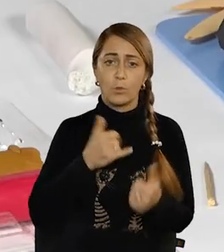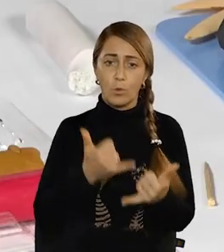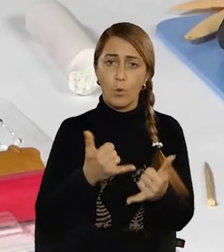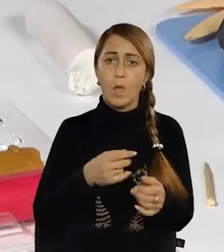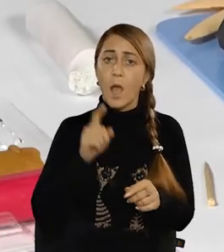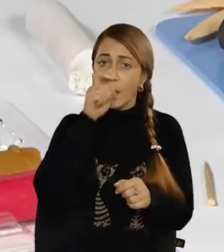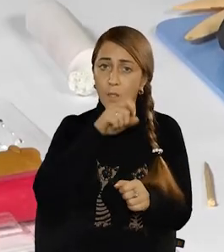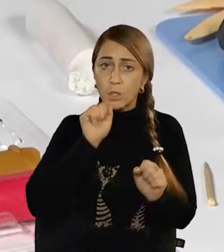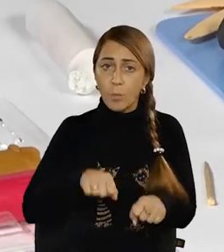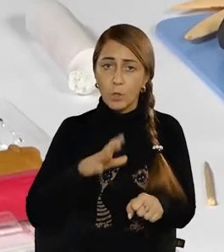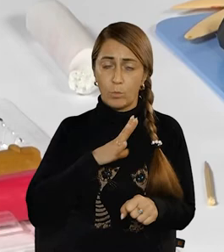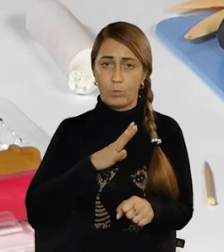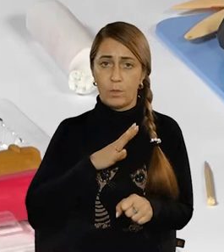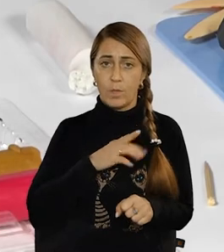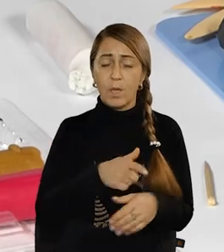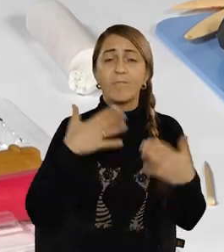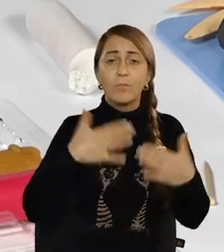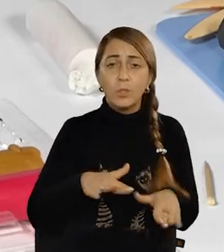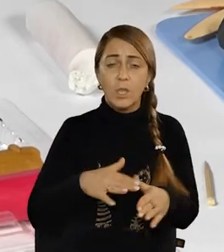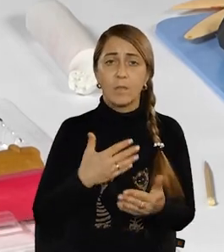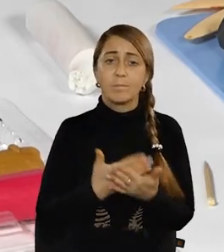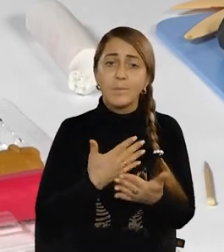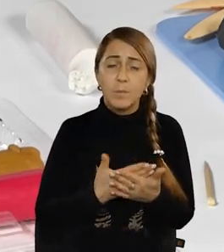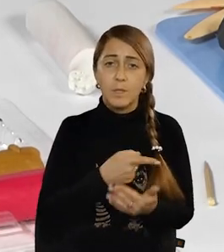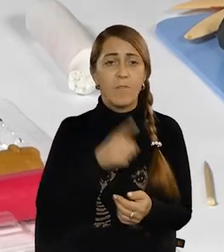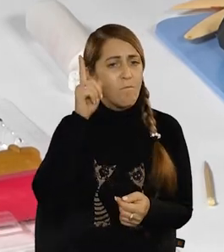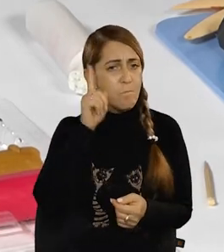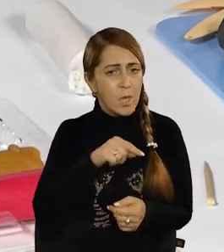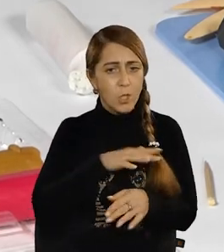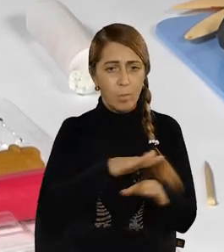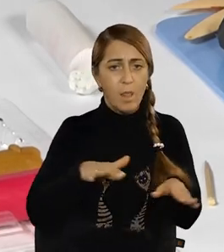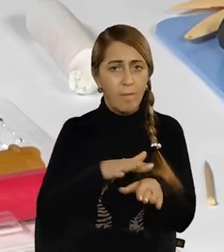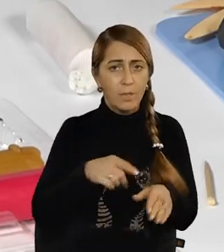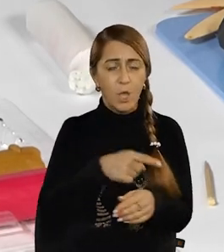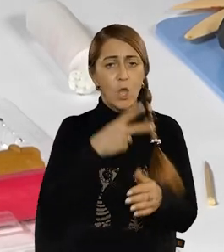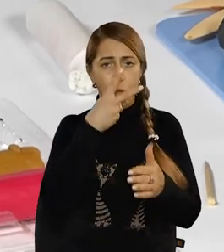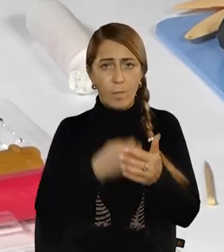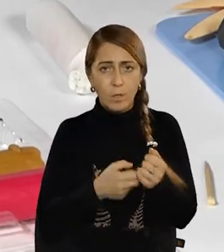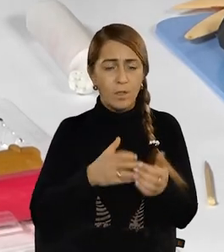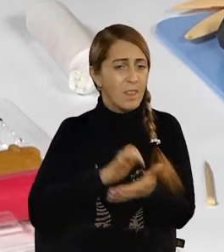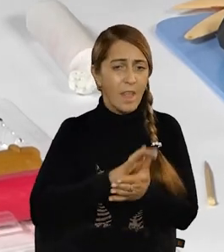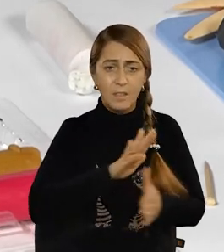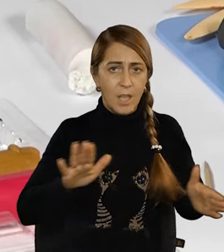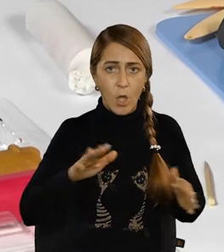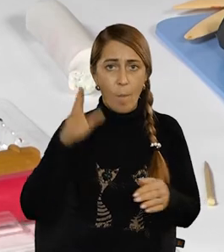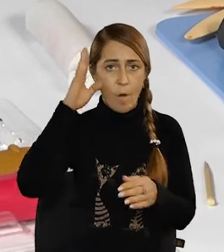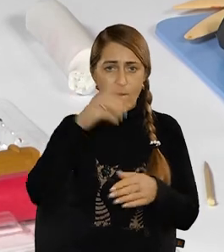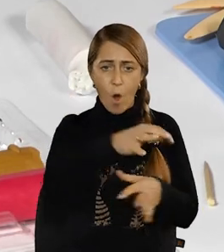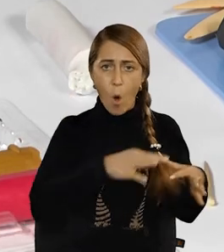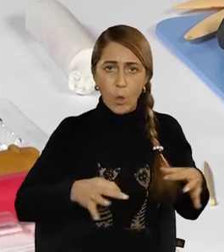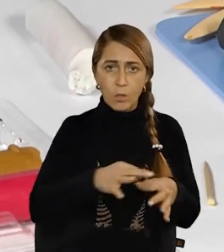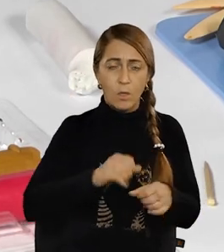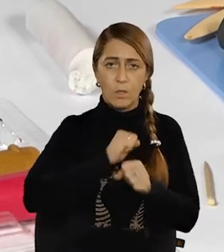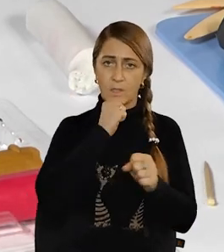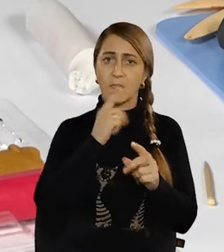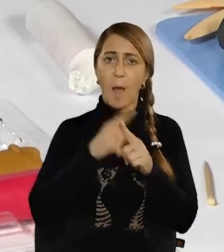ще й гірше. Навіть якщо ти вже, припустимо, умієш плавати, то пірнати у незнайомих водоймах заборонено,